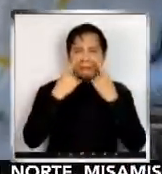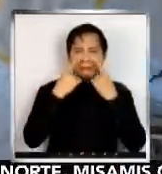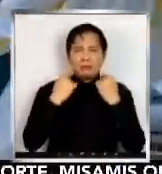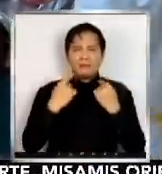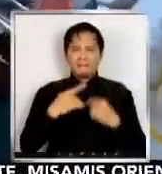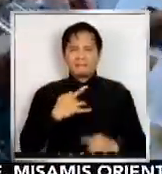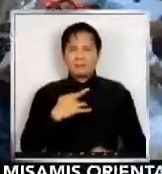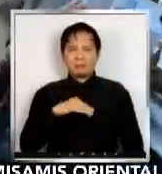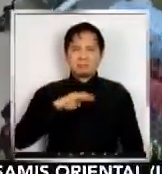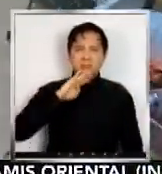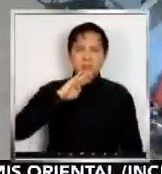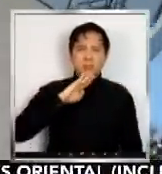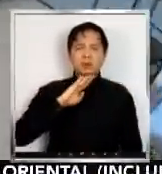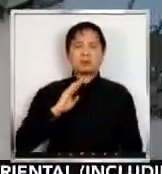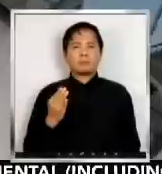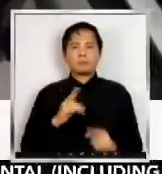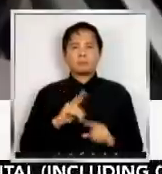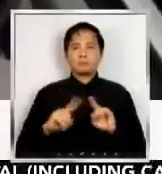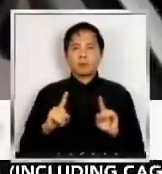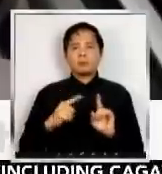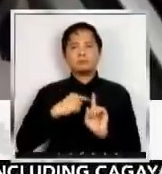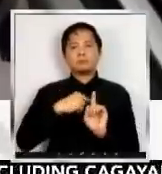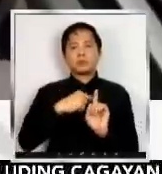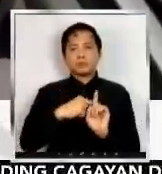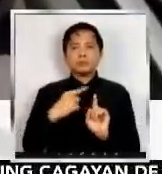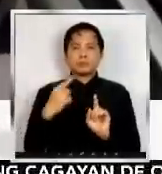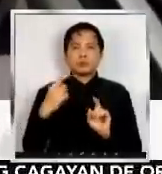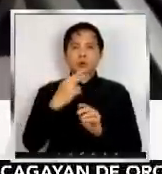especially sa isang area po, no?